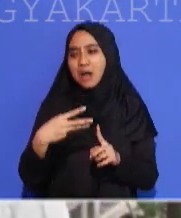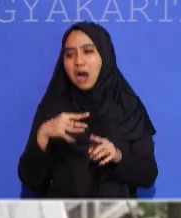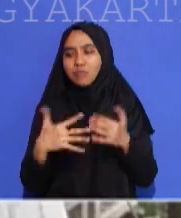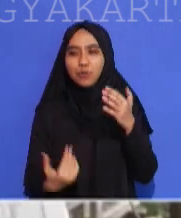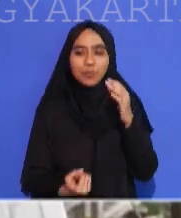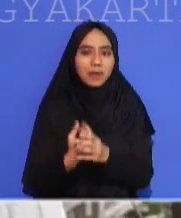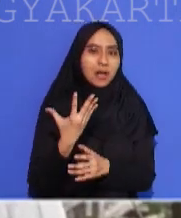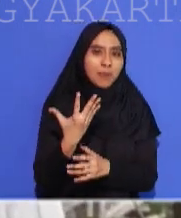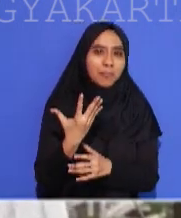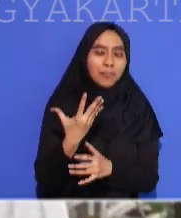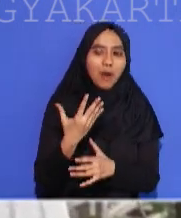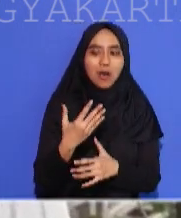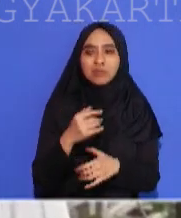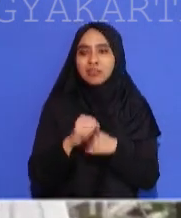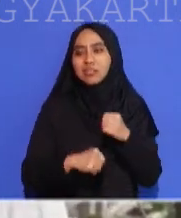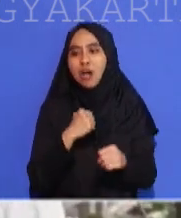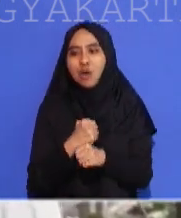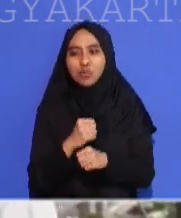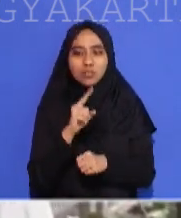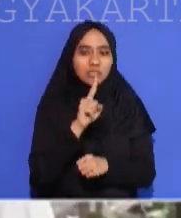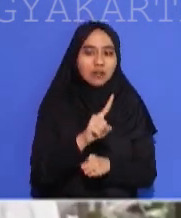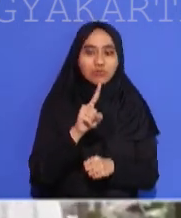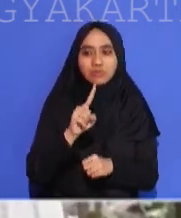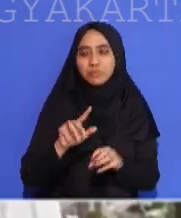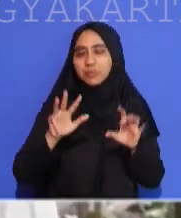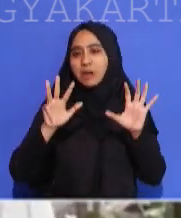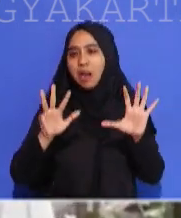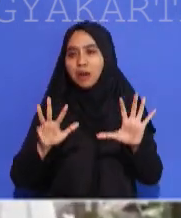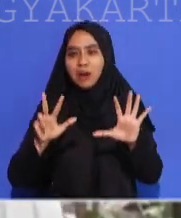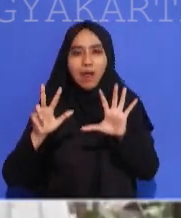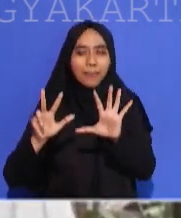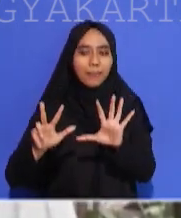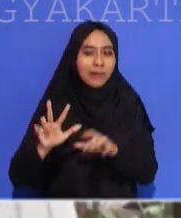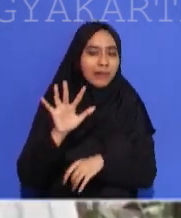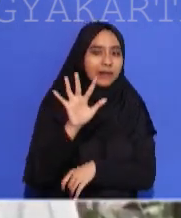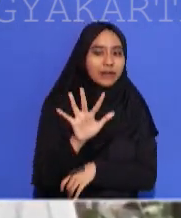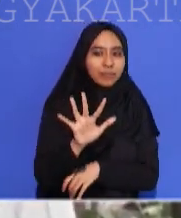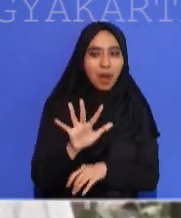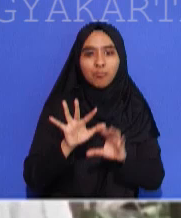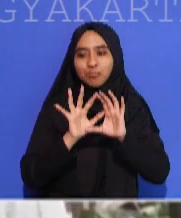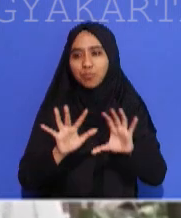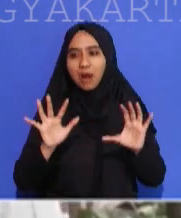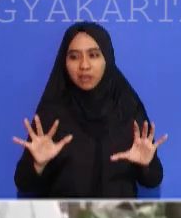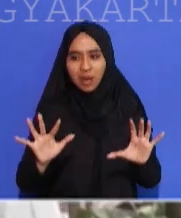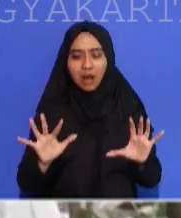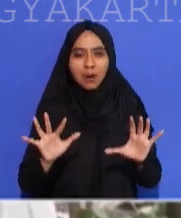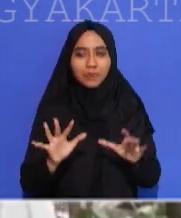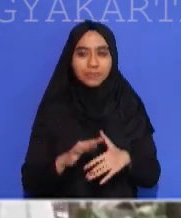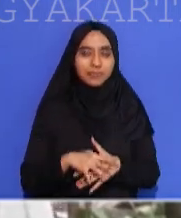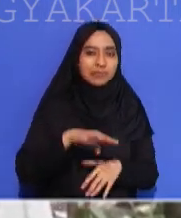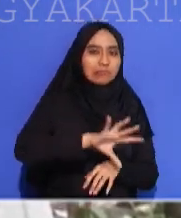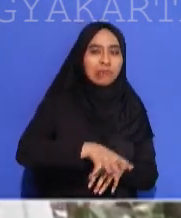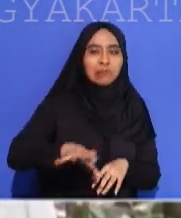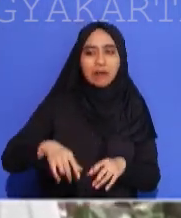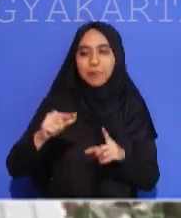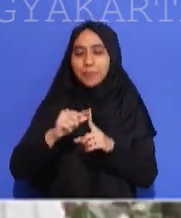kabupaten bantulahun sejak tahun 1985 tahun itu tuh banyak beredar di daerah pajangan terutama di